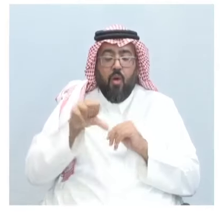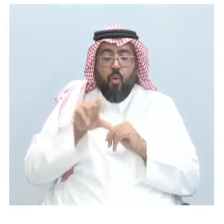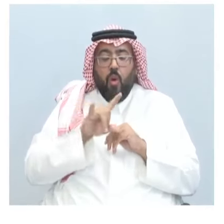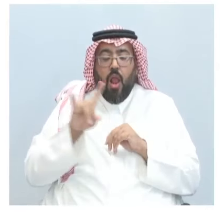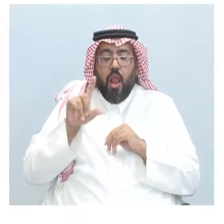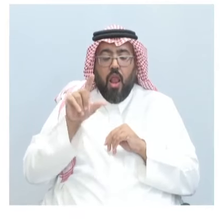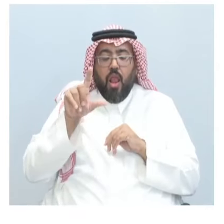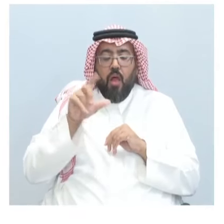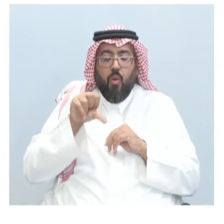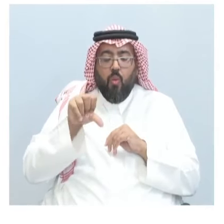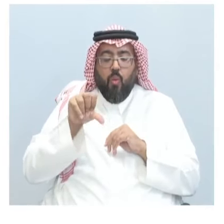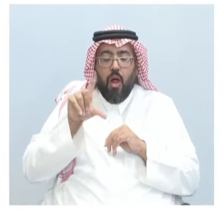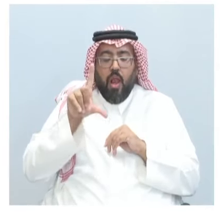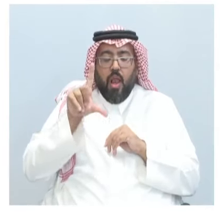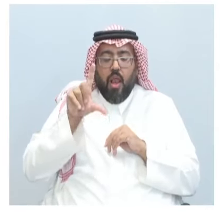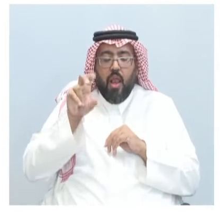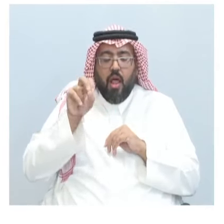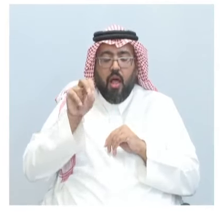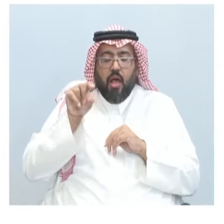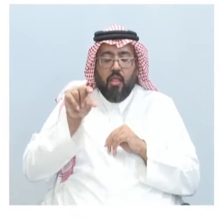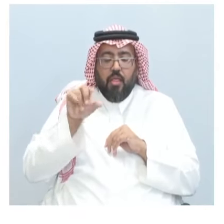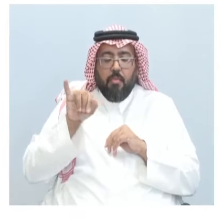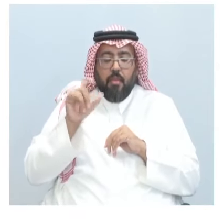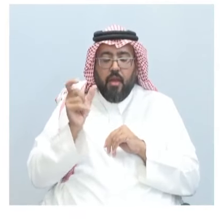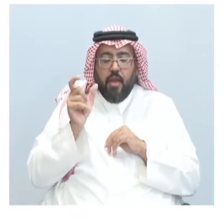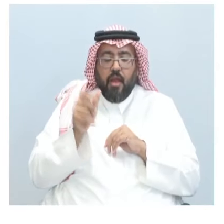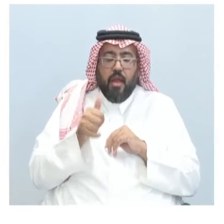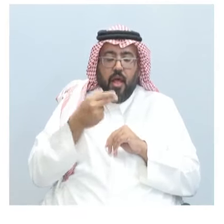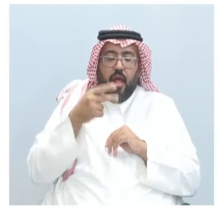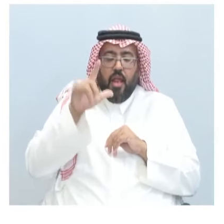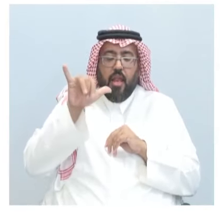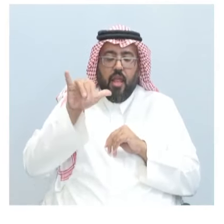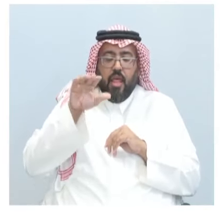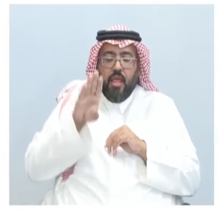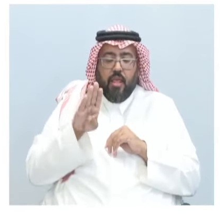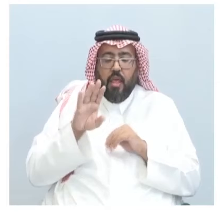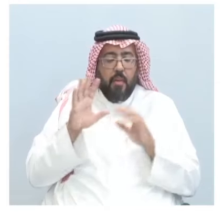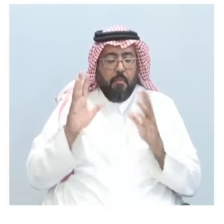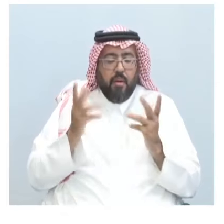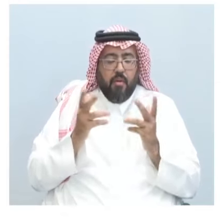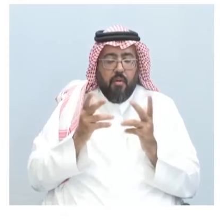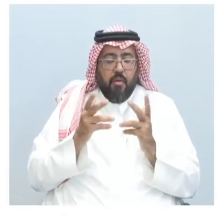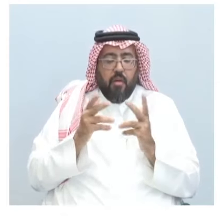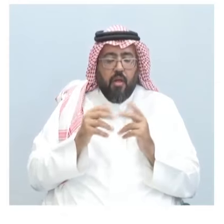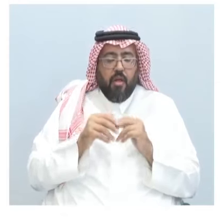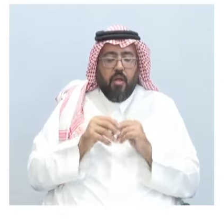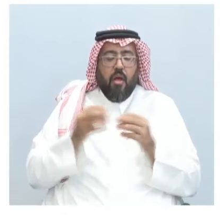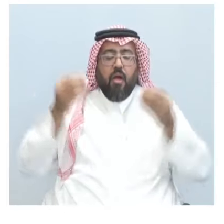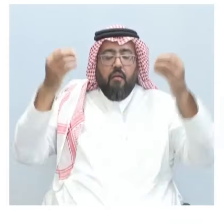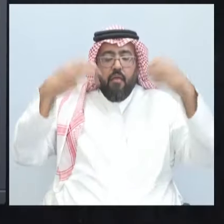ولقد مننا عليك من هو هذا الذي منى الله سبحانه وتعالى عليه في هذه